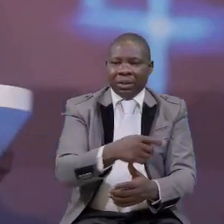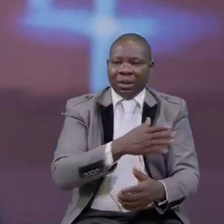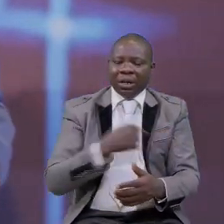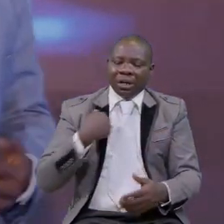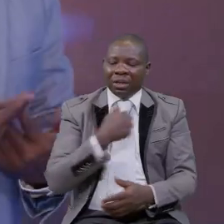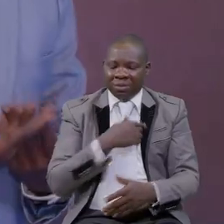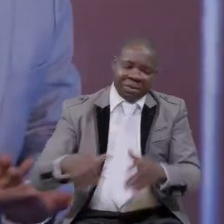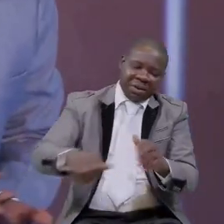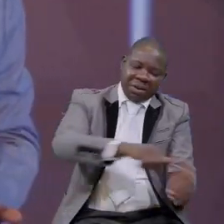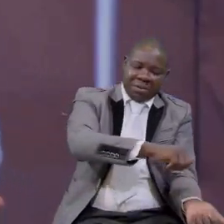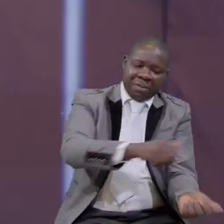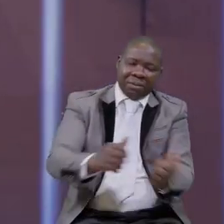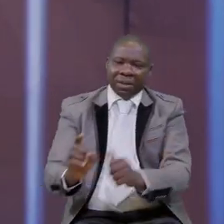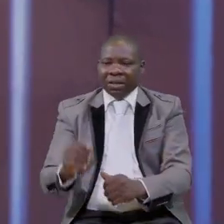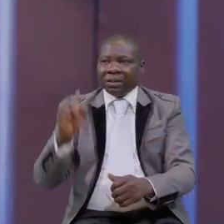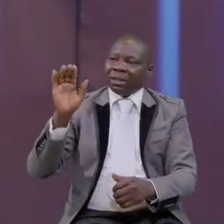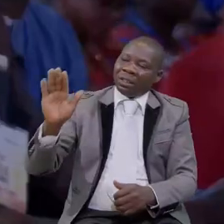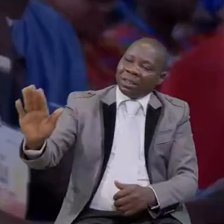Et nous l'avons baptisé d'eau.